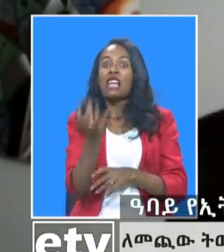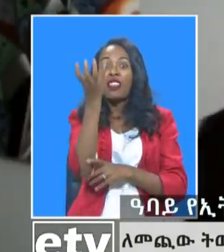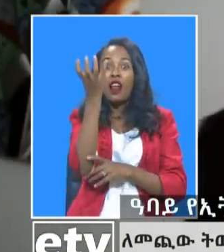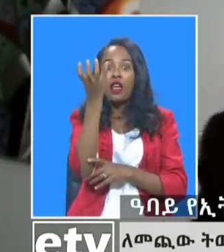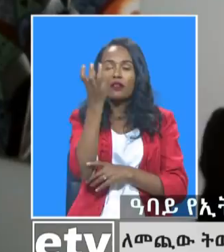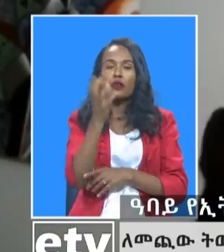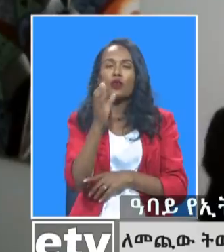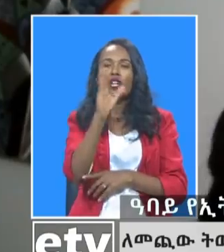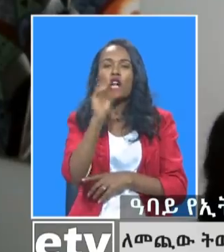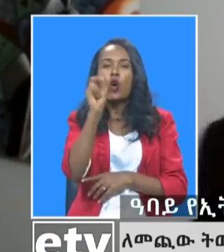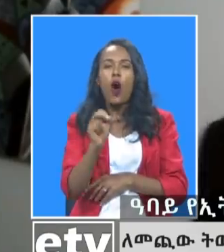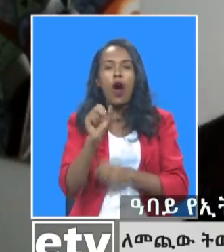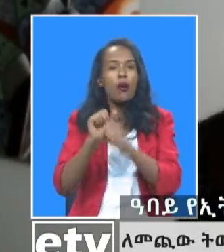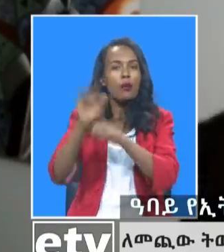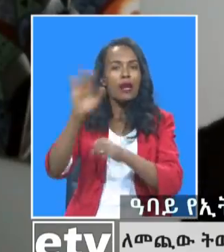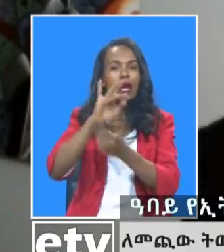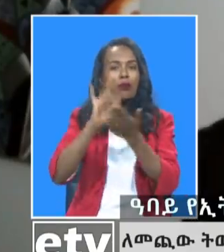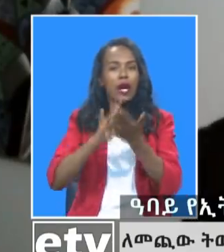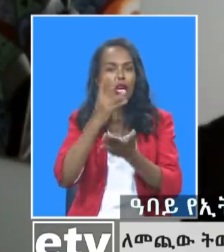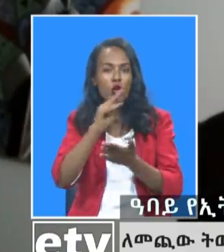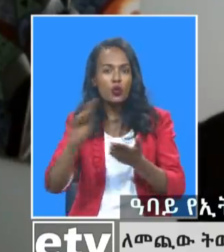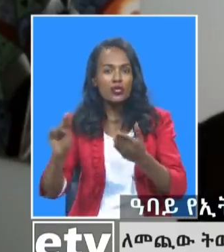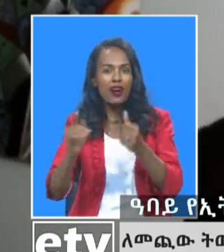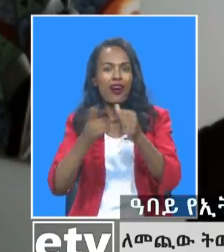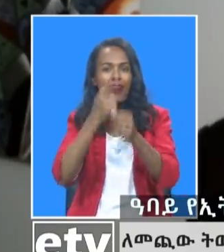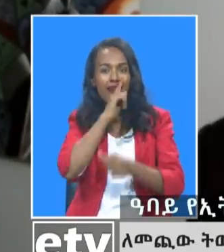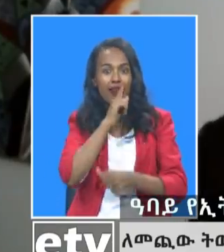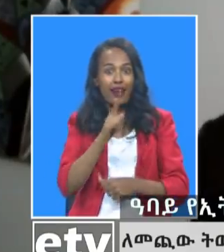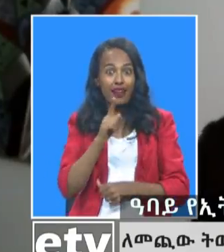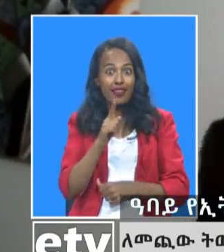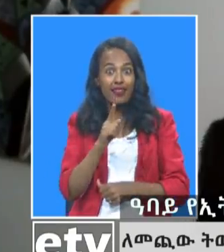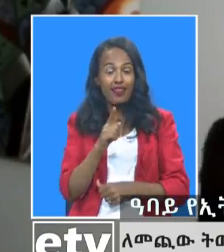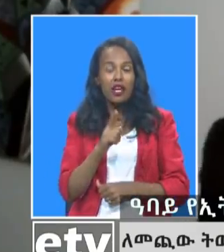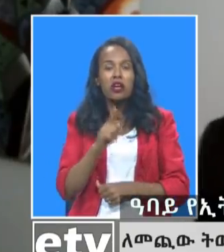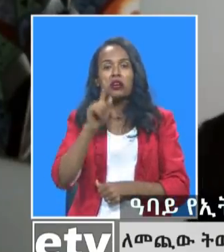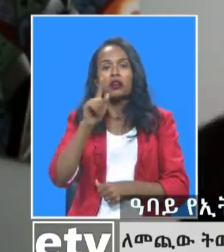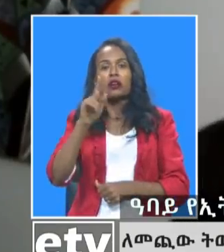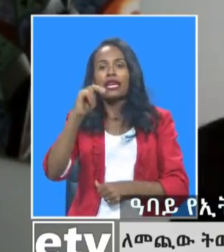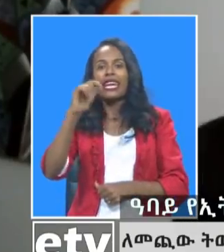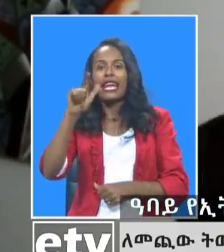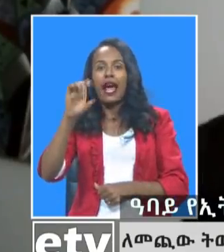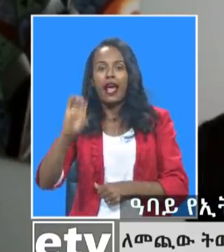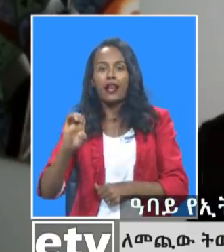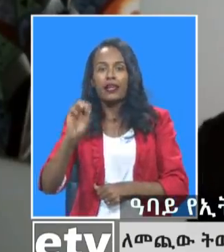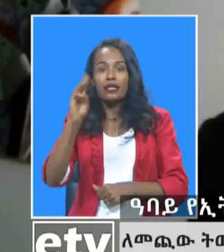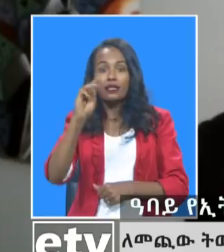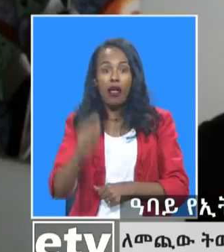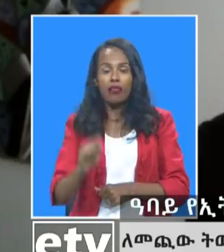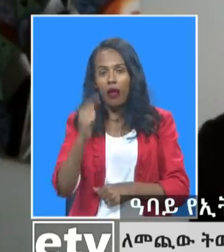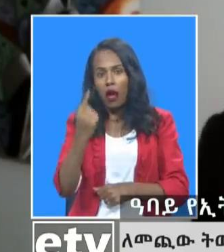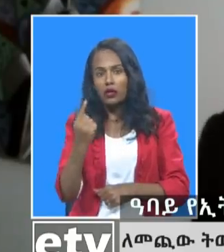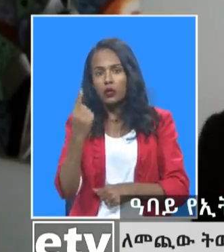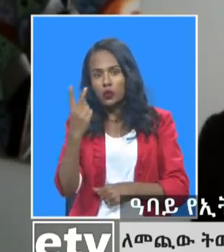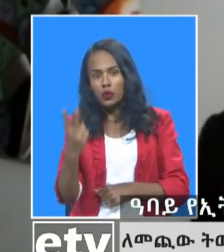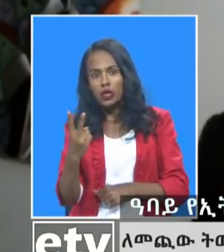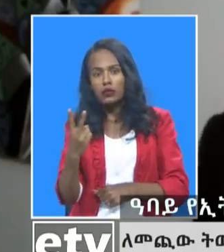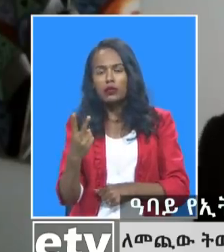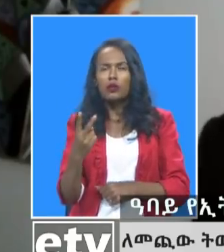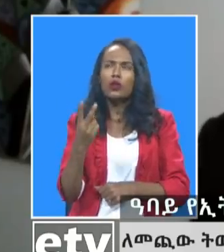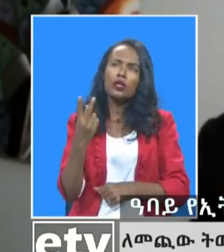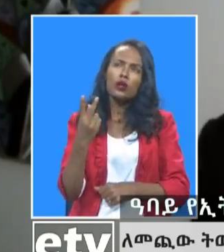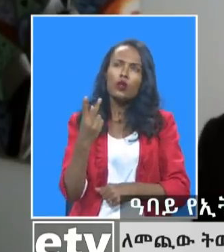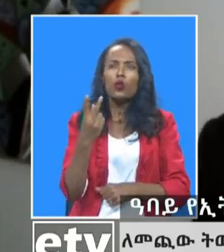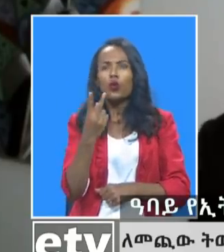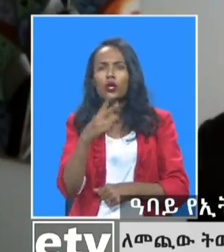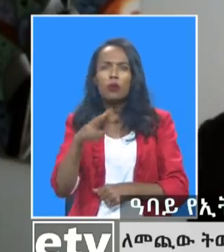በመላክ የመጀመሪያው ሀገር ከመካከለኛው ምስራቅ ግብጽ ናቸው። ናይል ሳትን ናይል ሳት አንድ ናይል ሳት ሁለት እኔ ወንድም ወደ 200